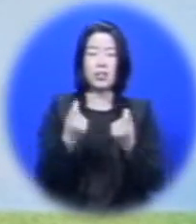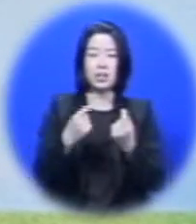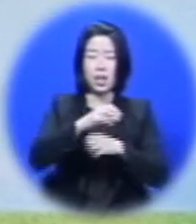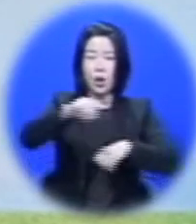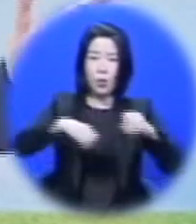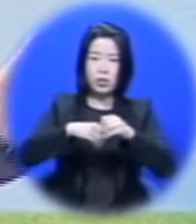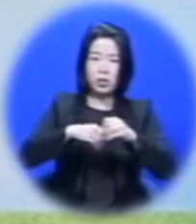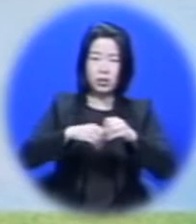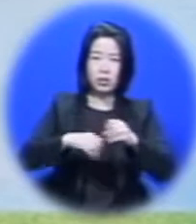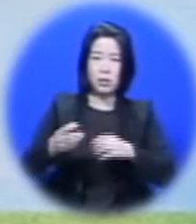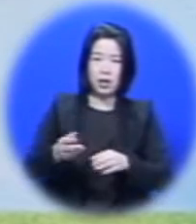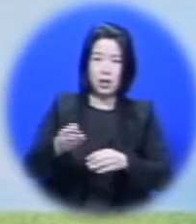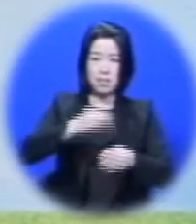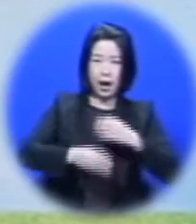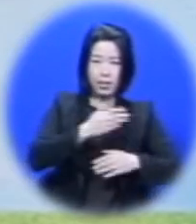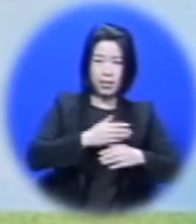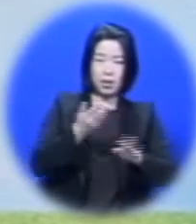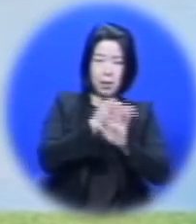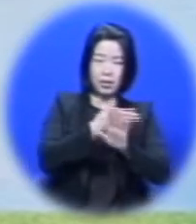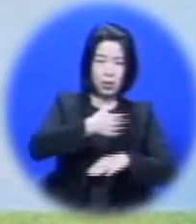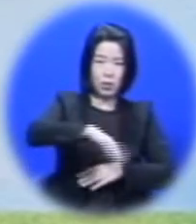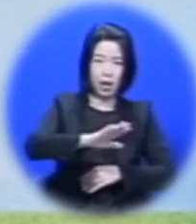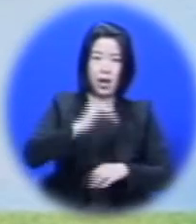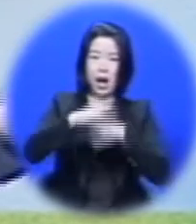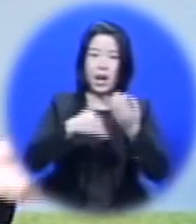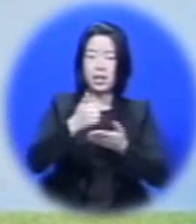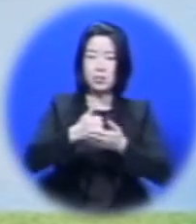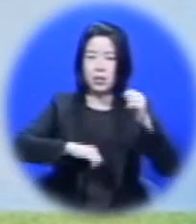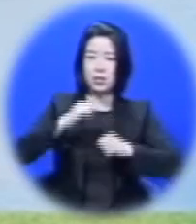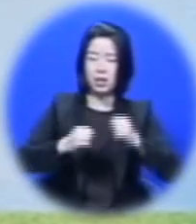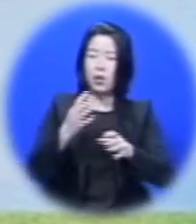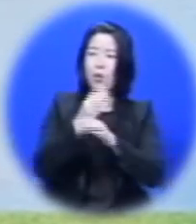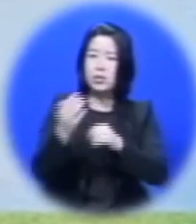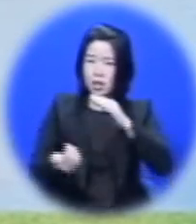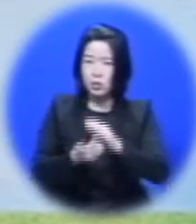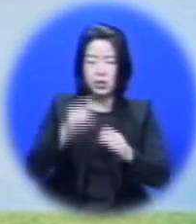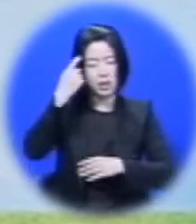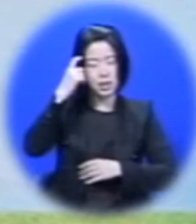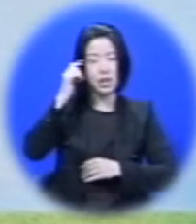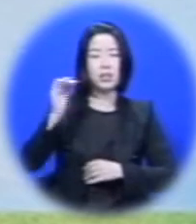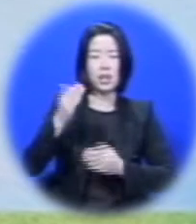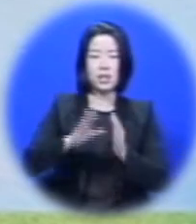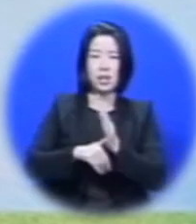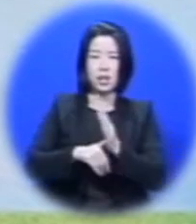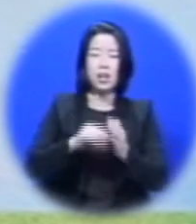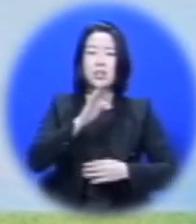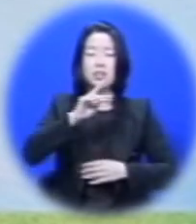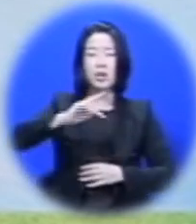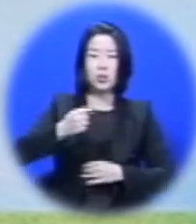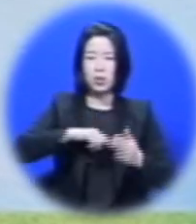더 거꾸로 가는 것 같아요. 하나님의 역사는 언제 이루어질까 싶어요. 그래도 속이 타지